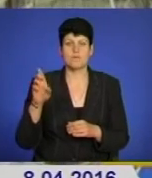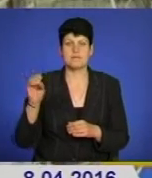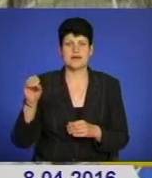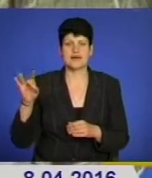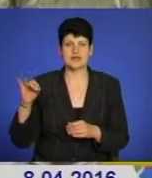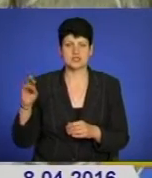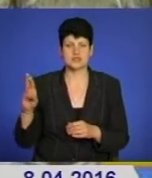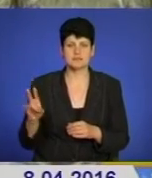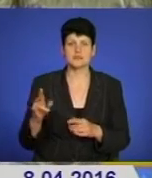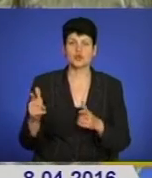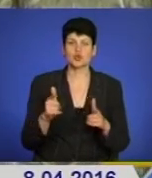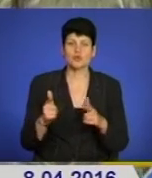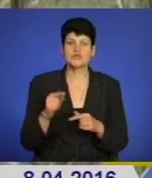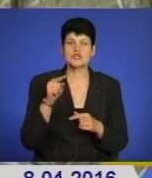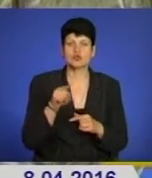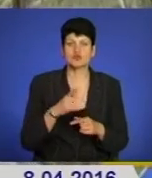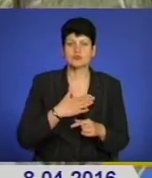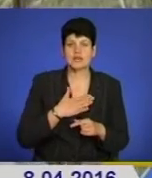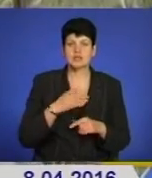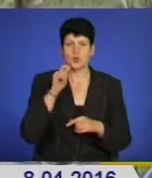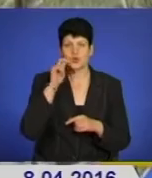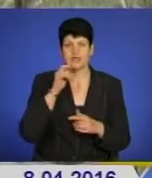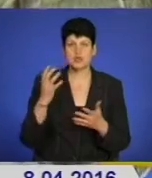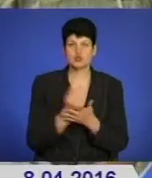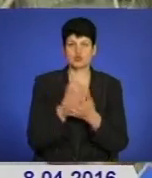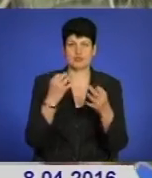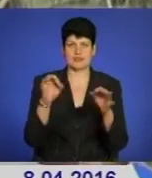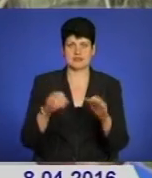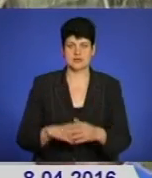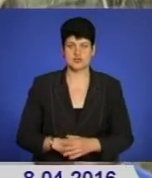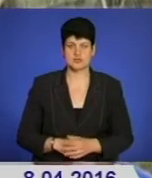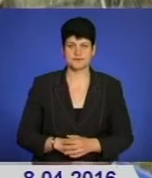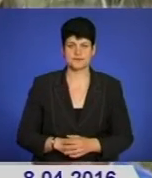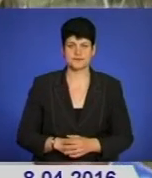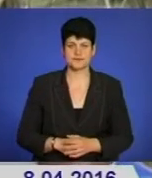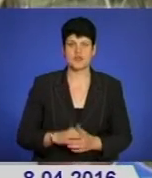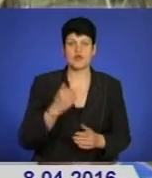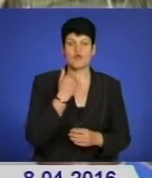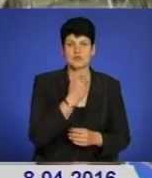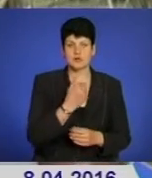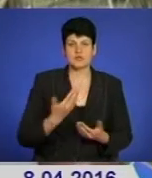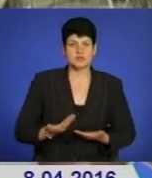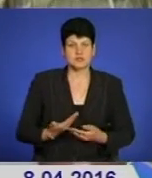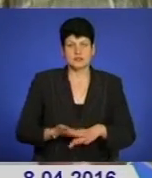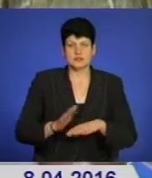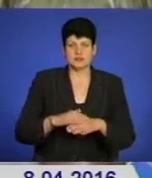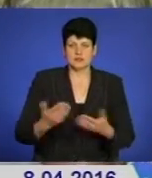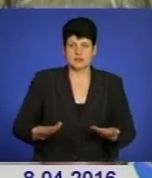підготовці до того, щоб наша Україна здобула незалежність. Вона пережила дуже нелегке